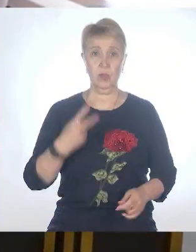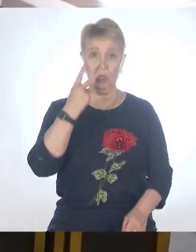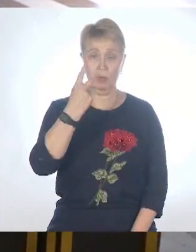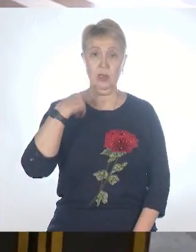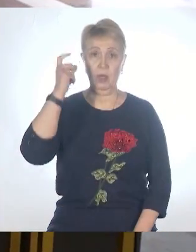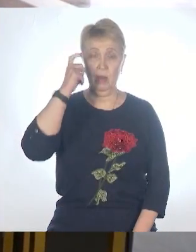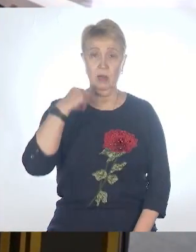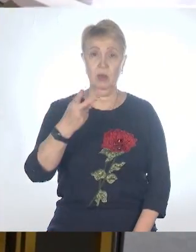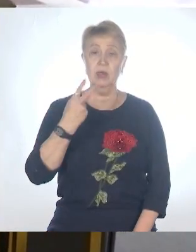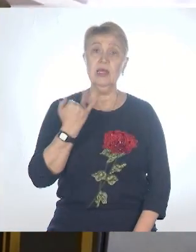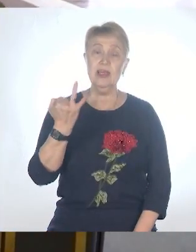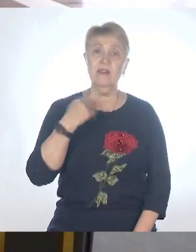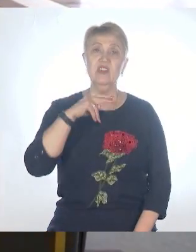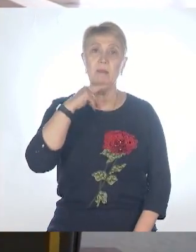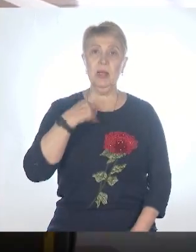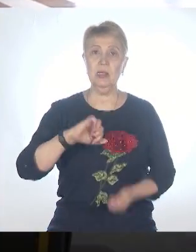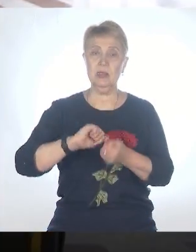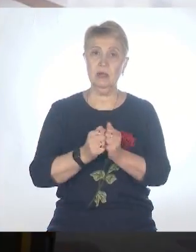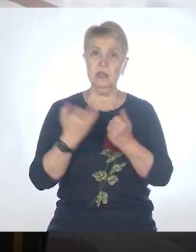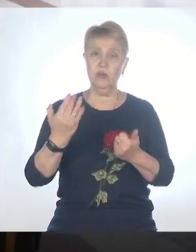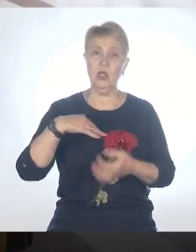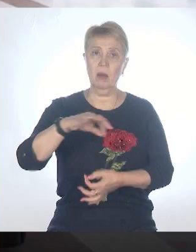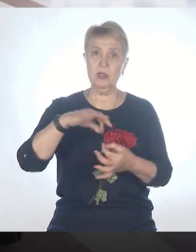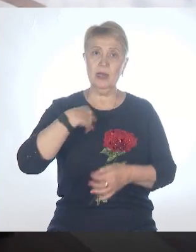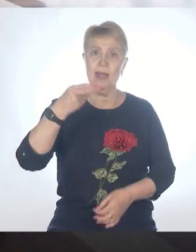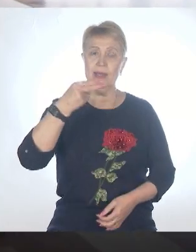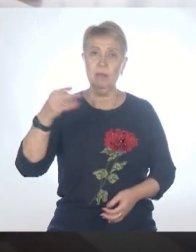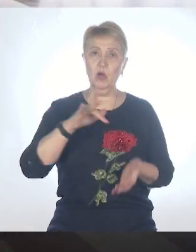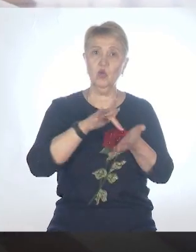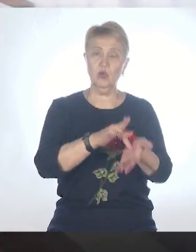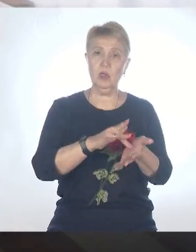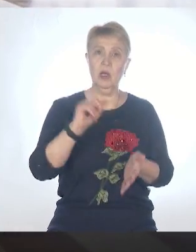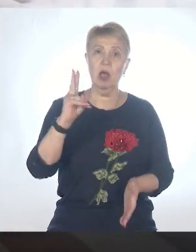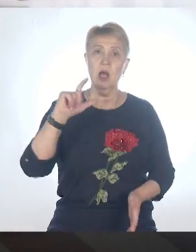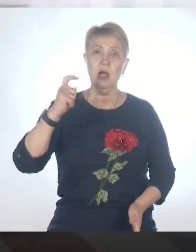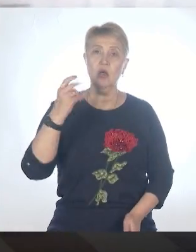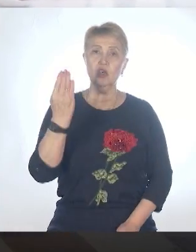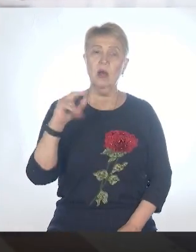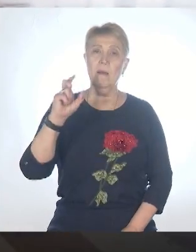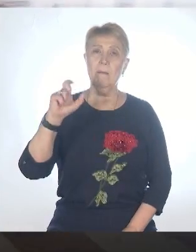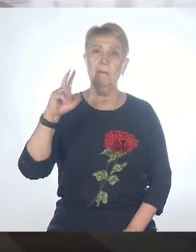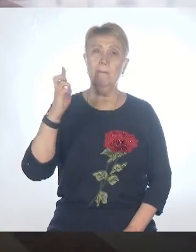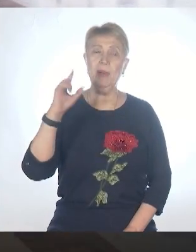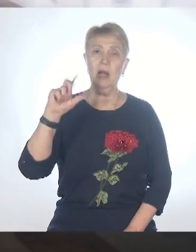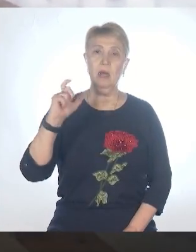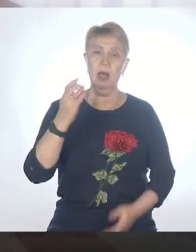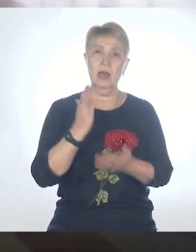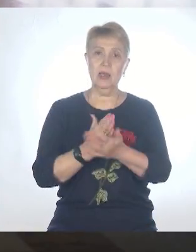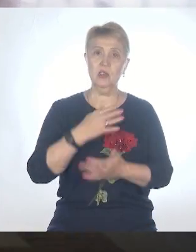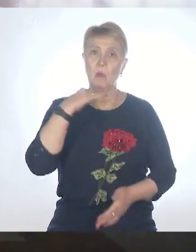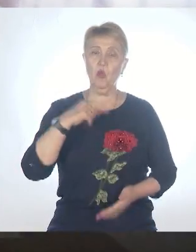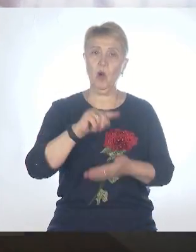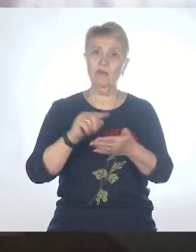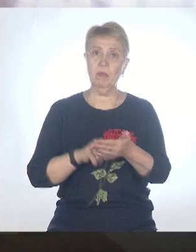смотри, Хабаровск, и внимательно запоминай. Сегодня обсуждаем тему «Туристический кэшбэк». В этом вопросе есть много «но» и